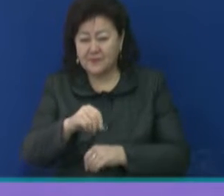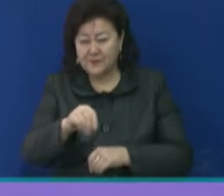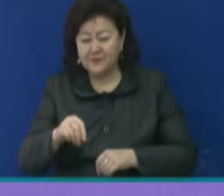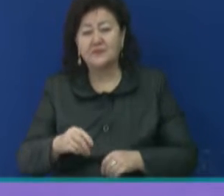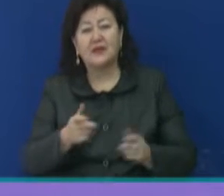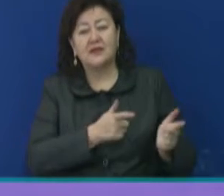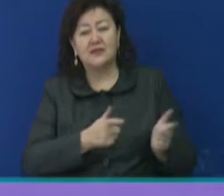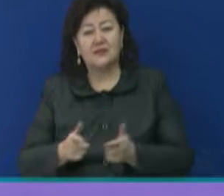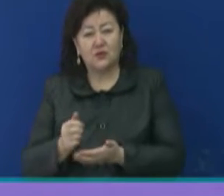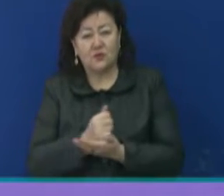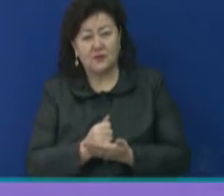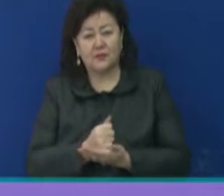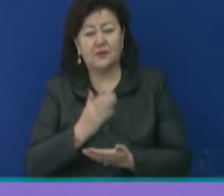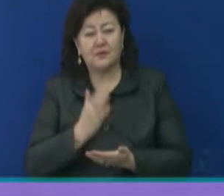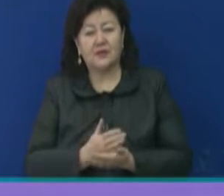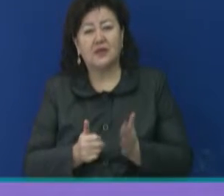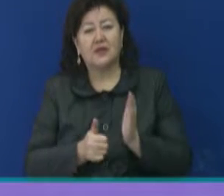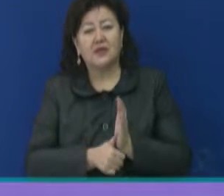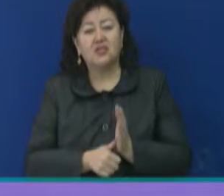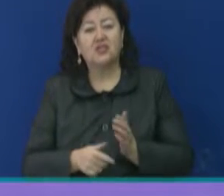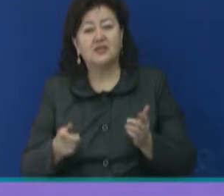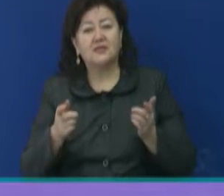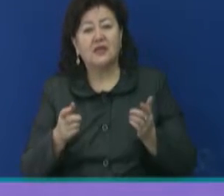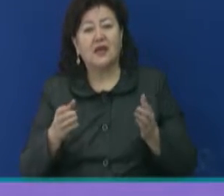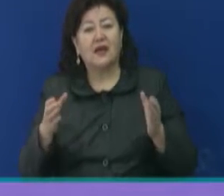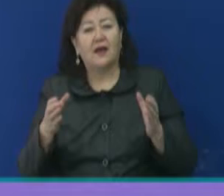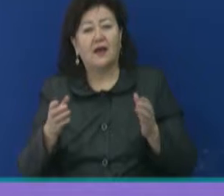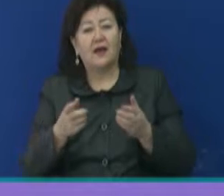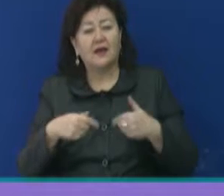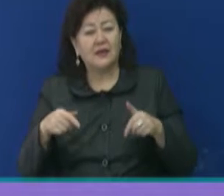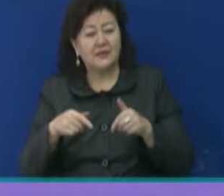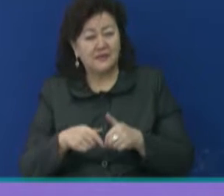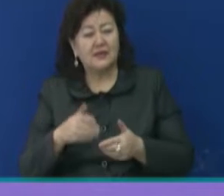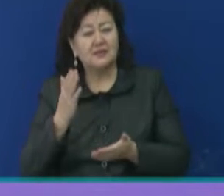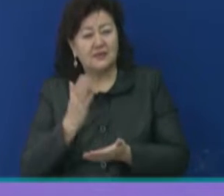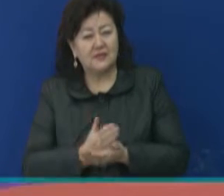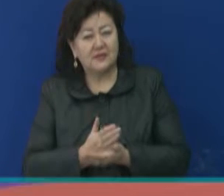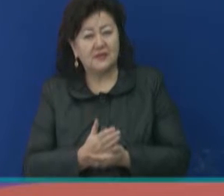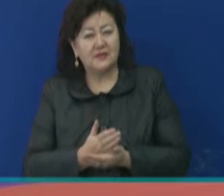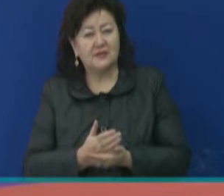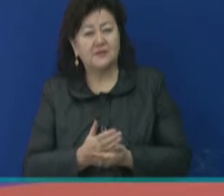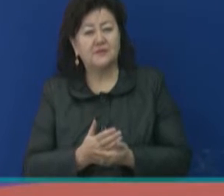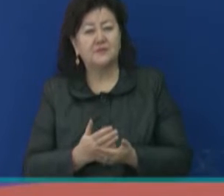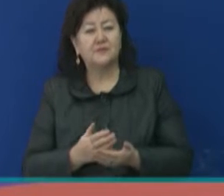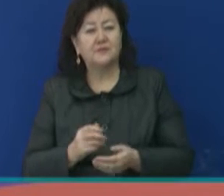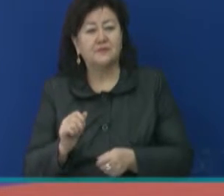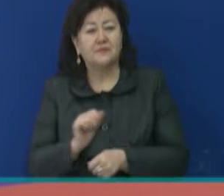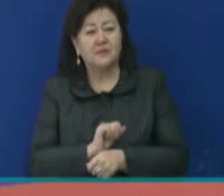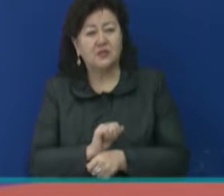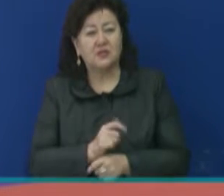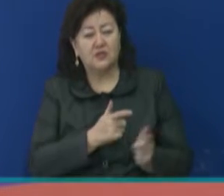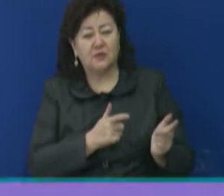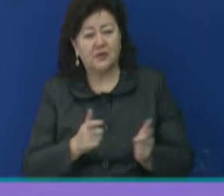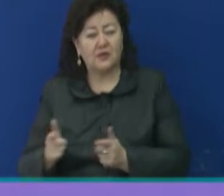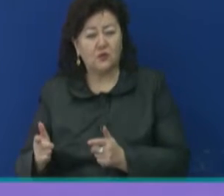будут задействованы 6 подрядных организаций в общем количеством единиц 67 техники на